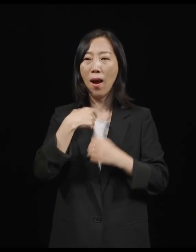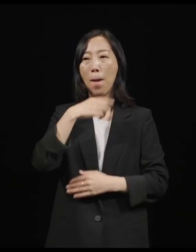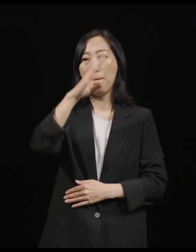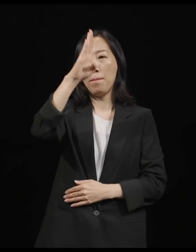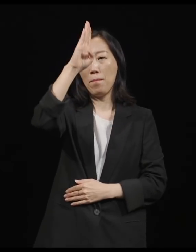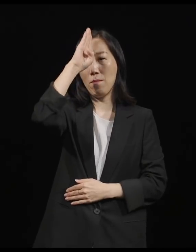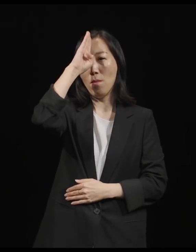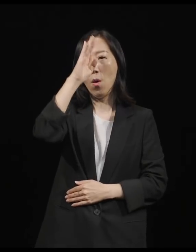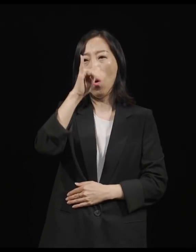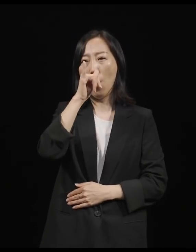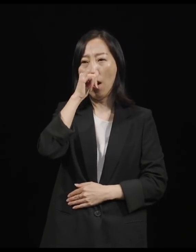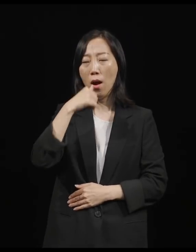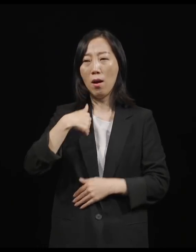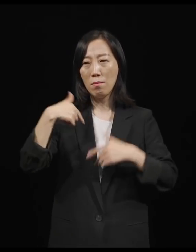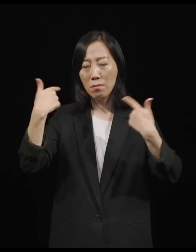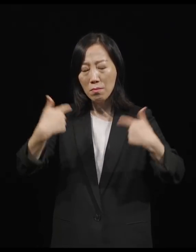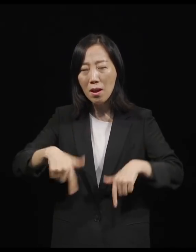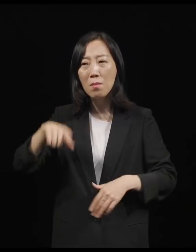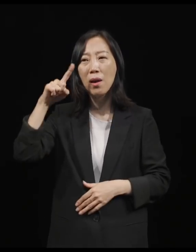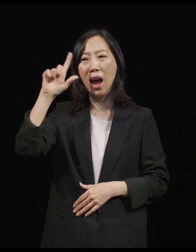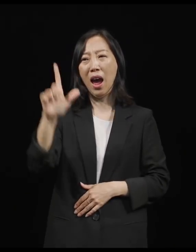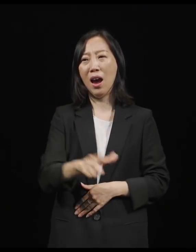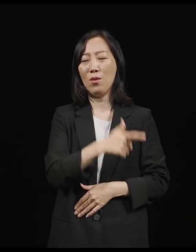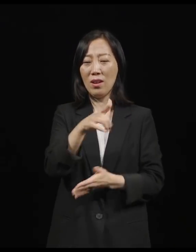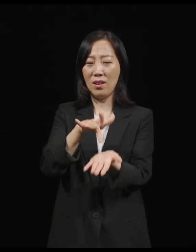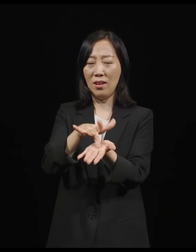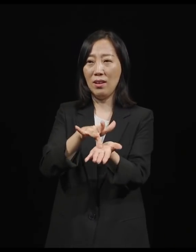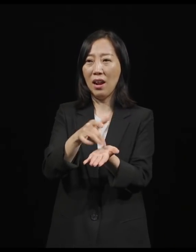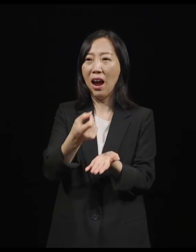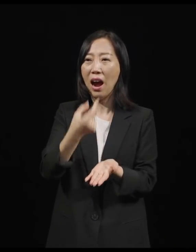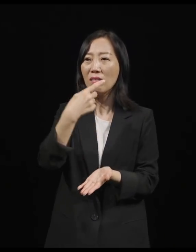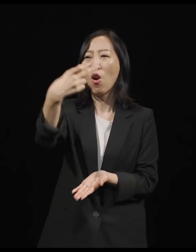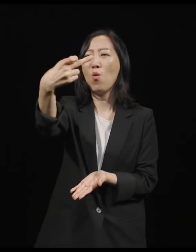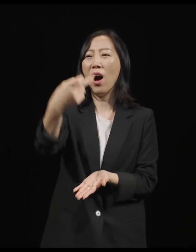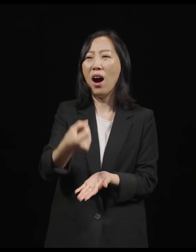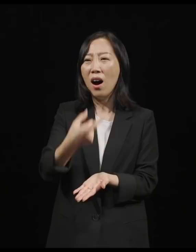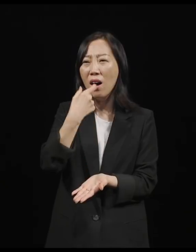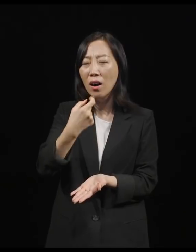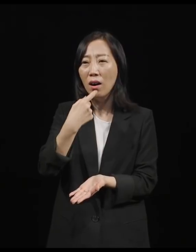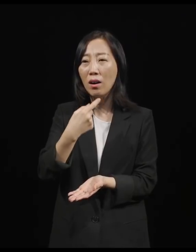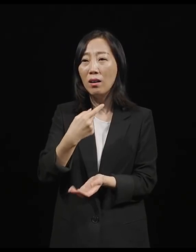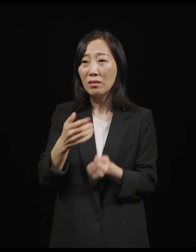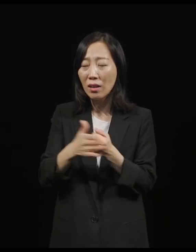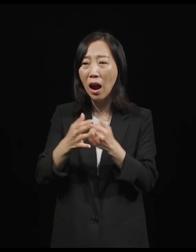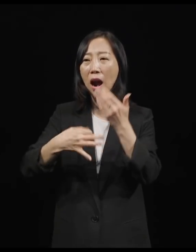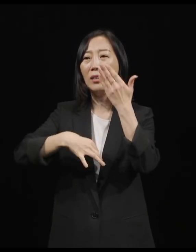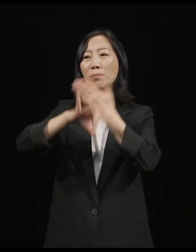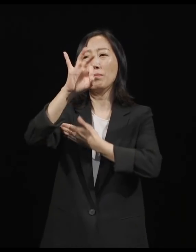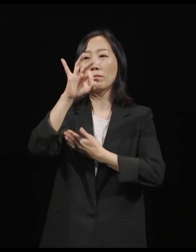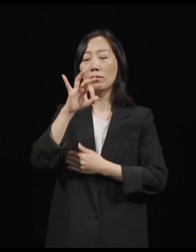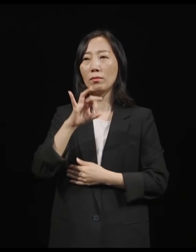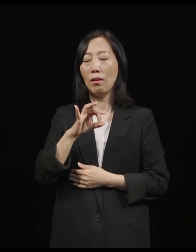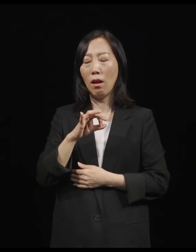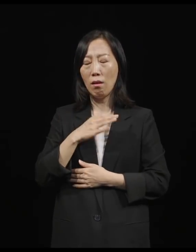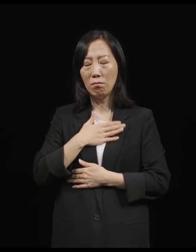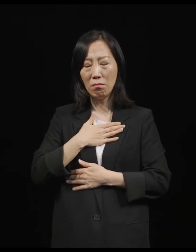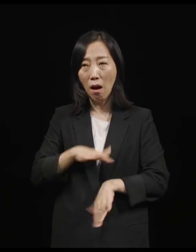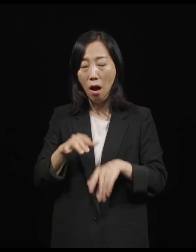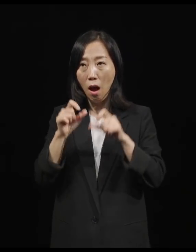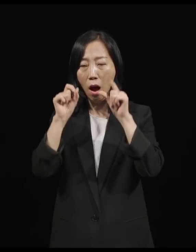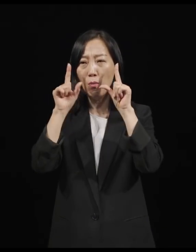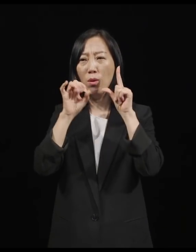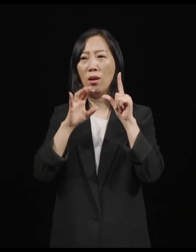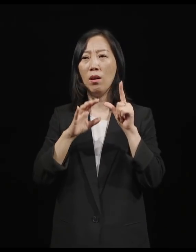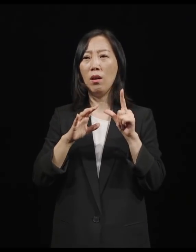있어서 날마다 하루에 12알씩 약을 먹어요. 아침에 일어나는 것도 힘들고 약이 독해서 낮에도